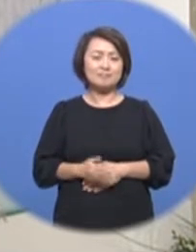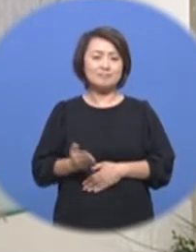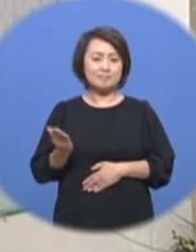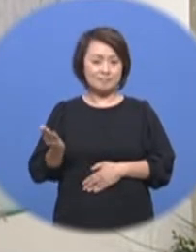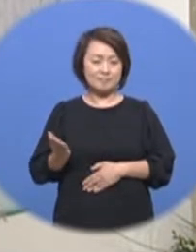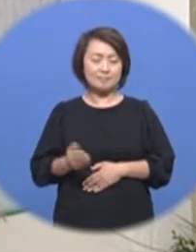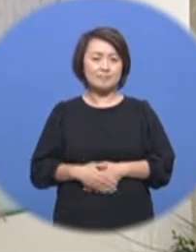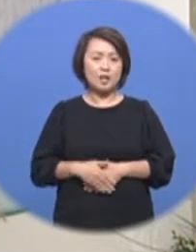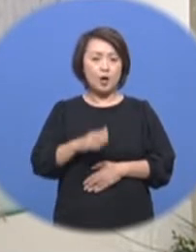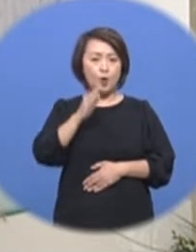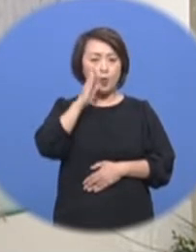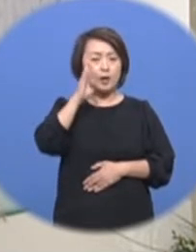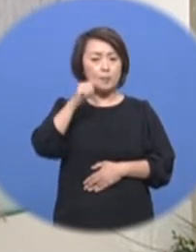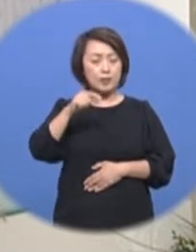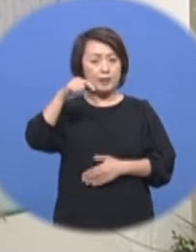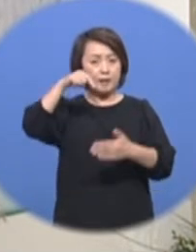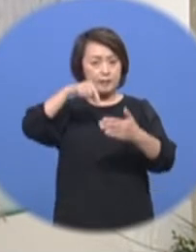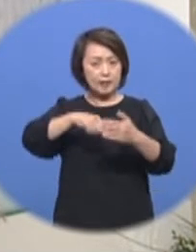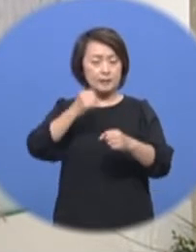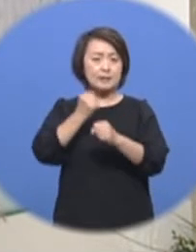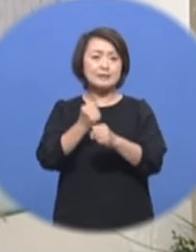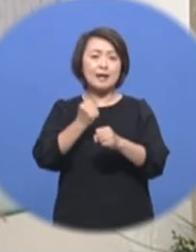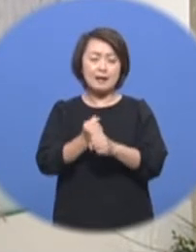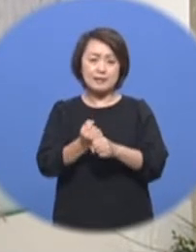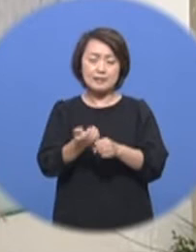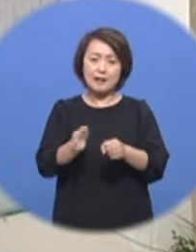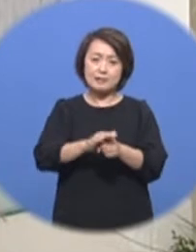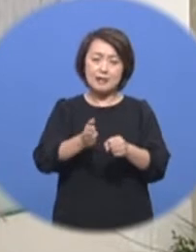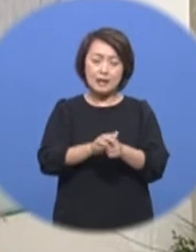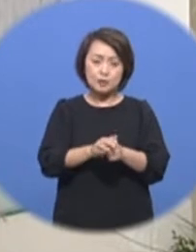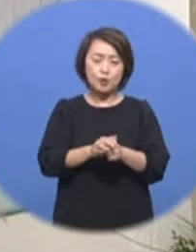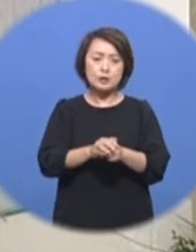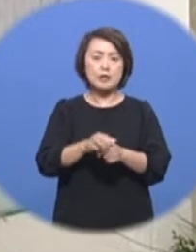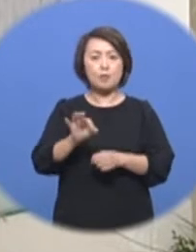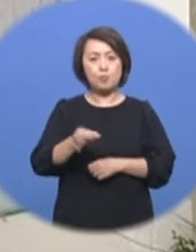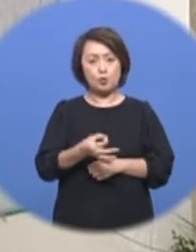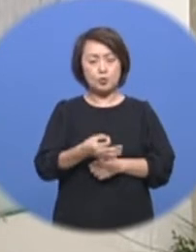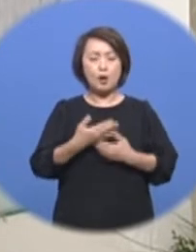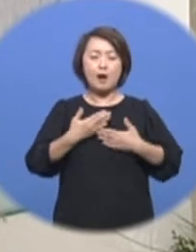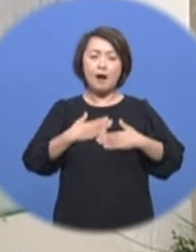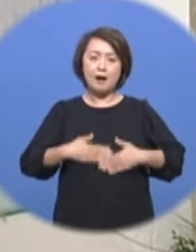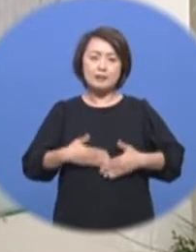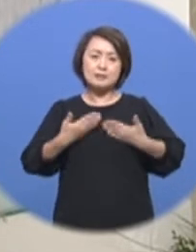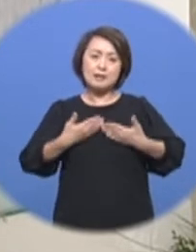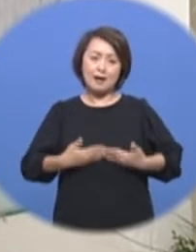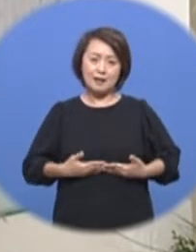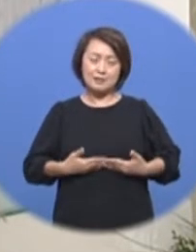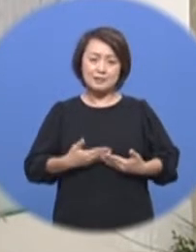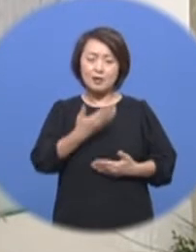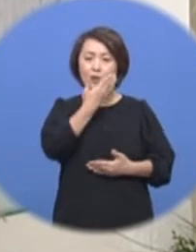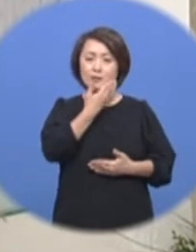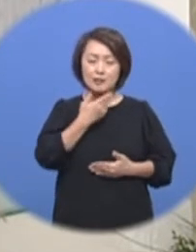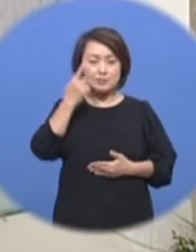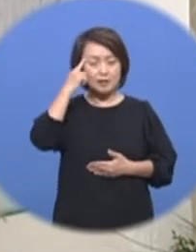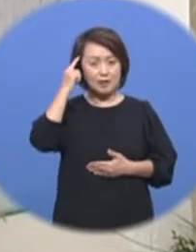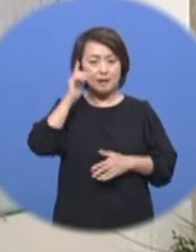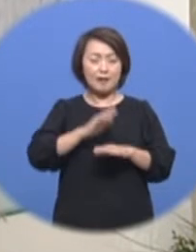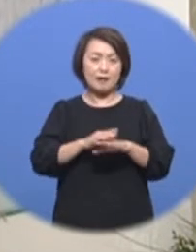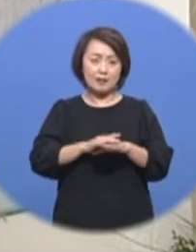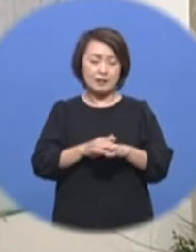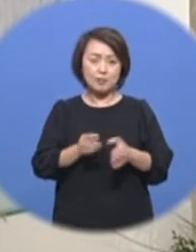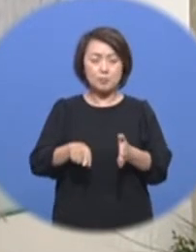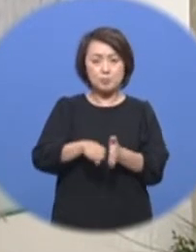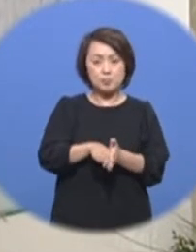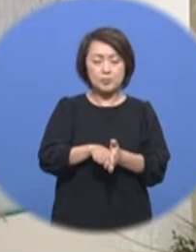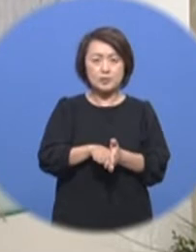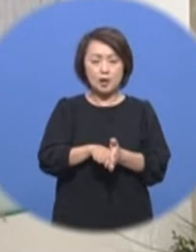歌山とは和歌山県内で生産製造されたもの、安心安全を重視したもの、和歌山らし